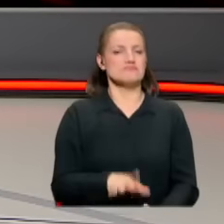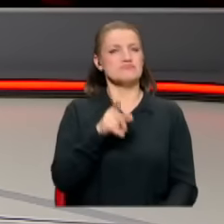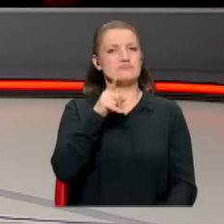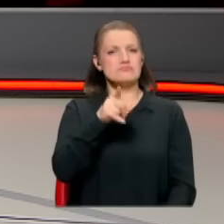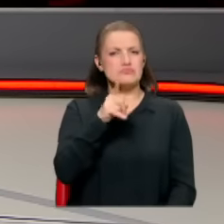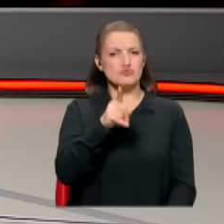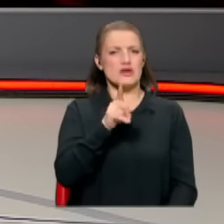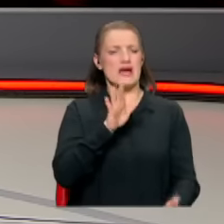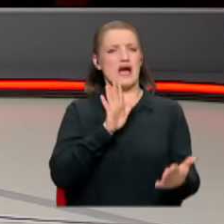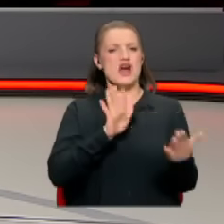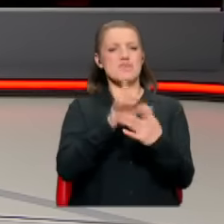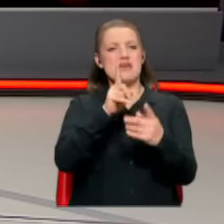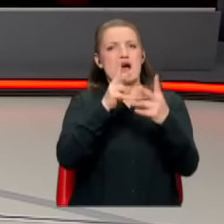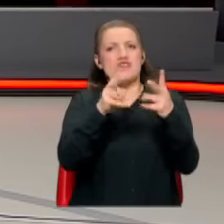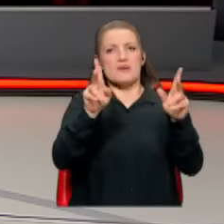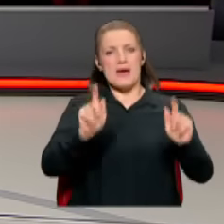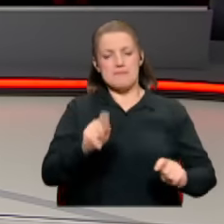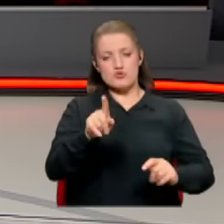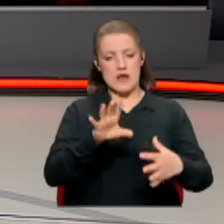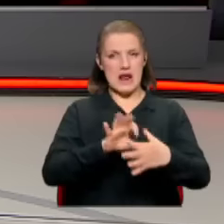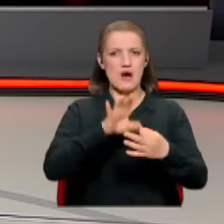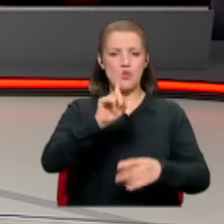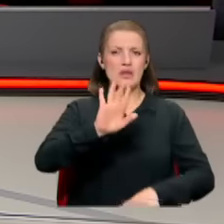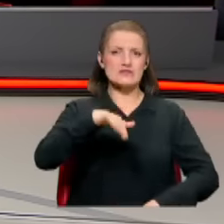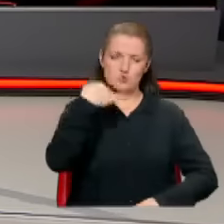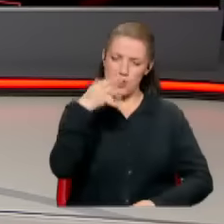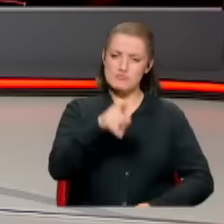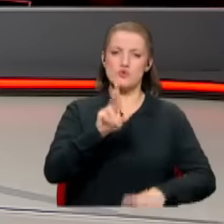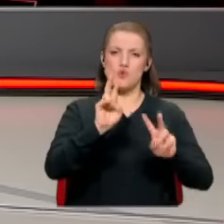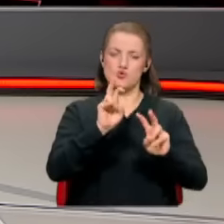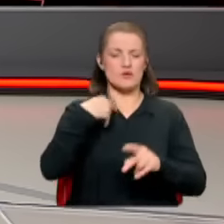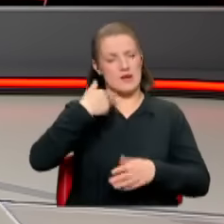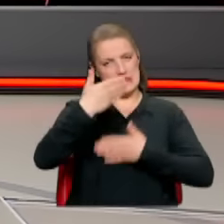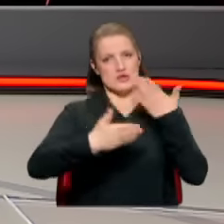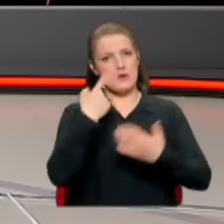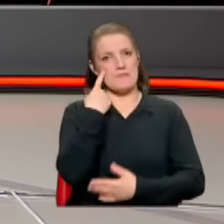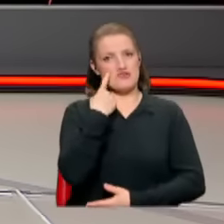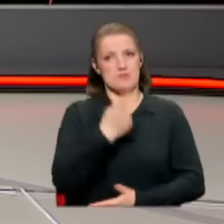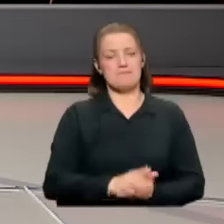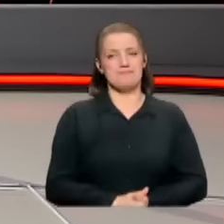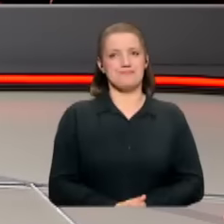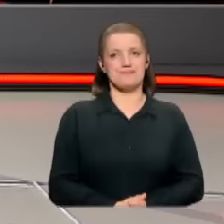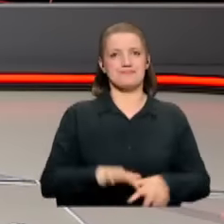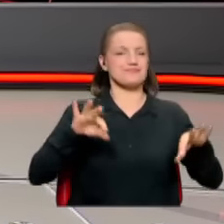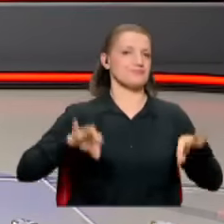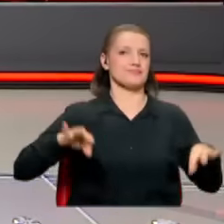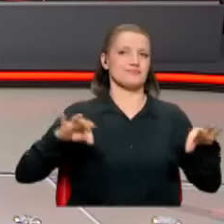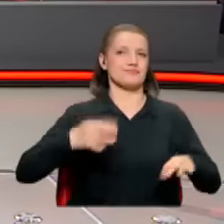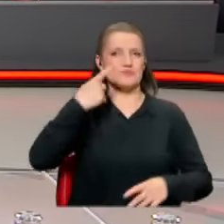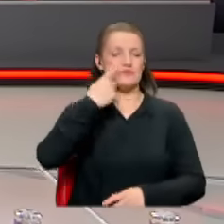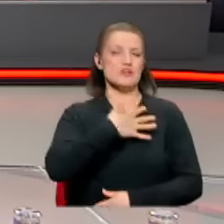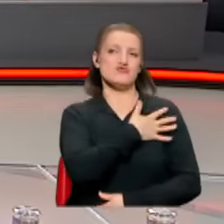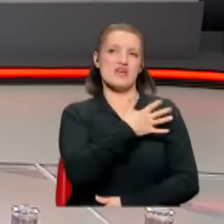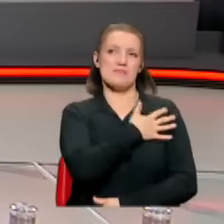Buna karşı bir açıklama yapsınlar. Bununla ilgili ondan sonra değineceğim konuya, bakacağım. Şimdi gelelim. Cumhuriyet